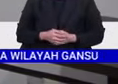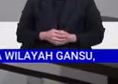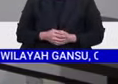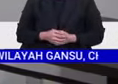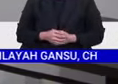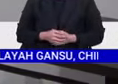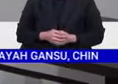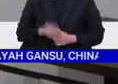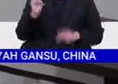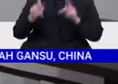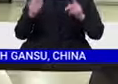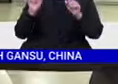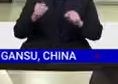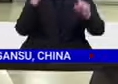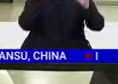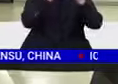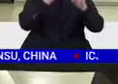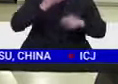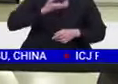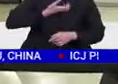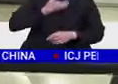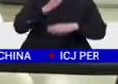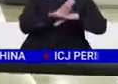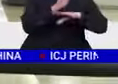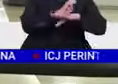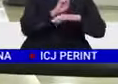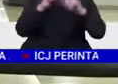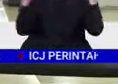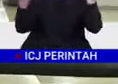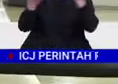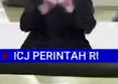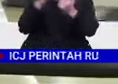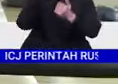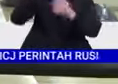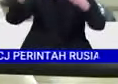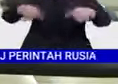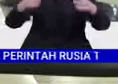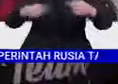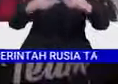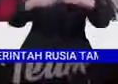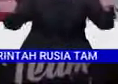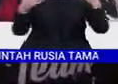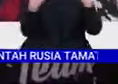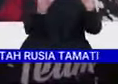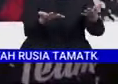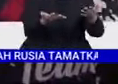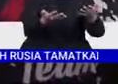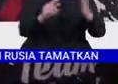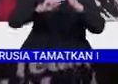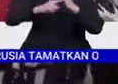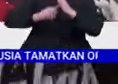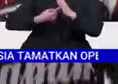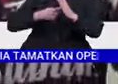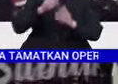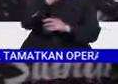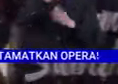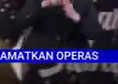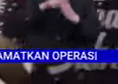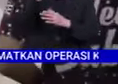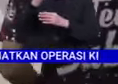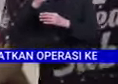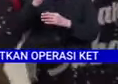kalau boleh dapat emas lap persatuan akan mengadakan kejohanan boling terbuka Sabah yang akan bermula pada dua Juan